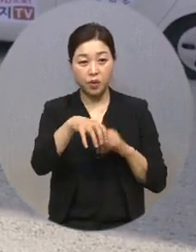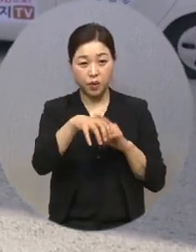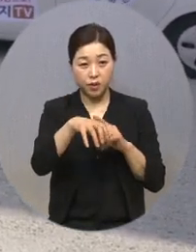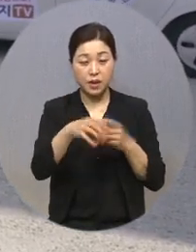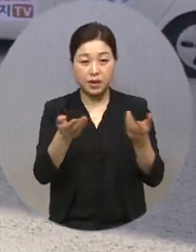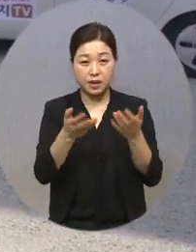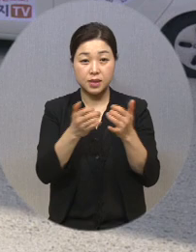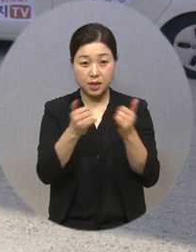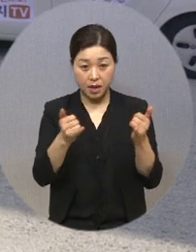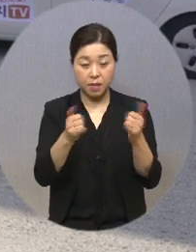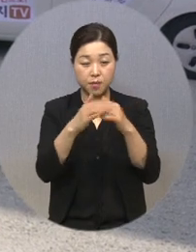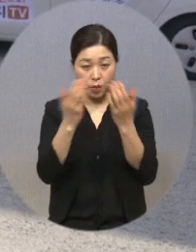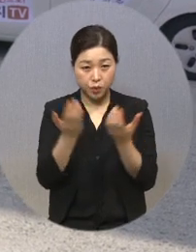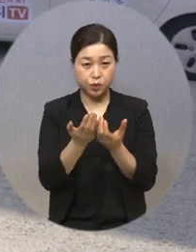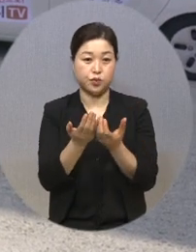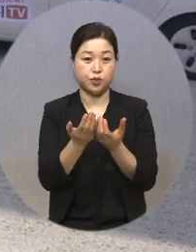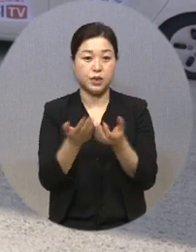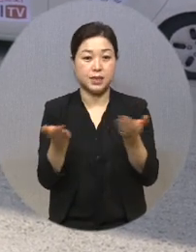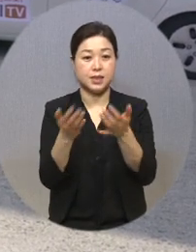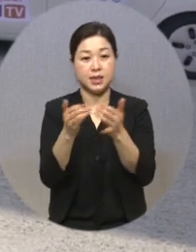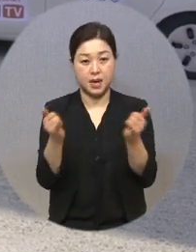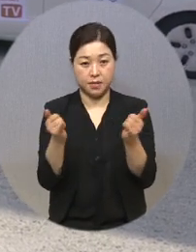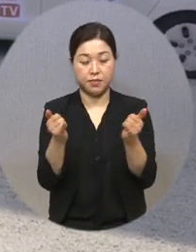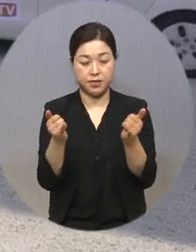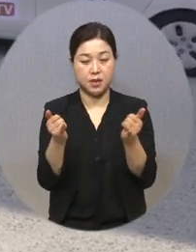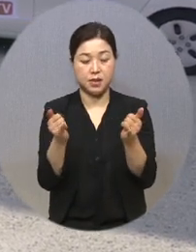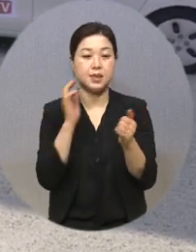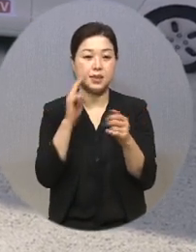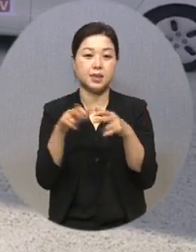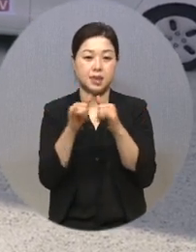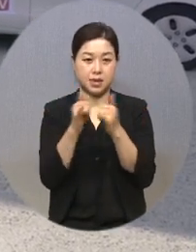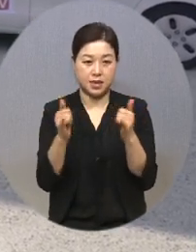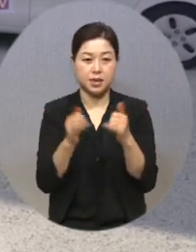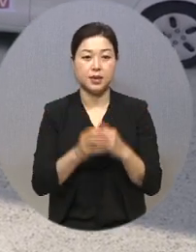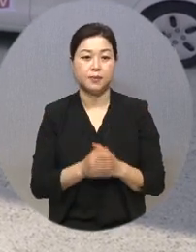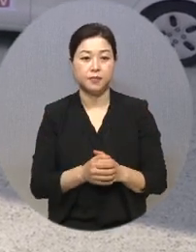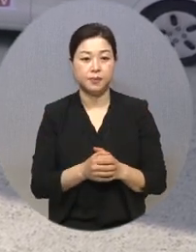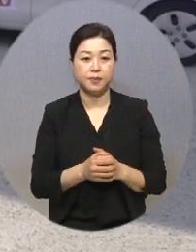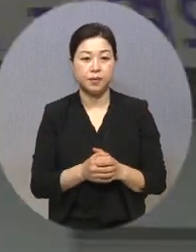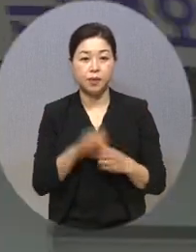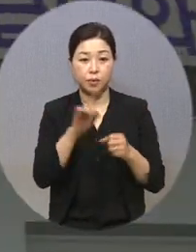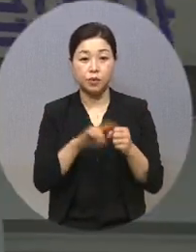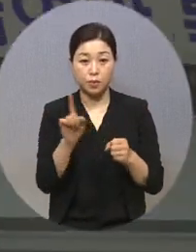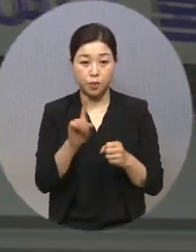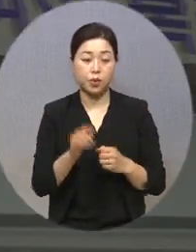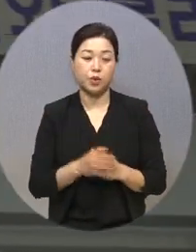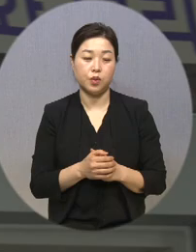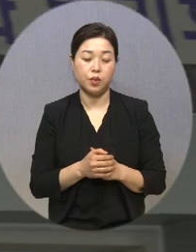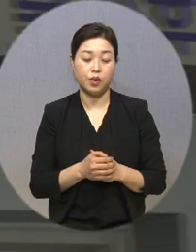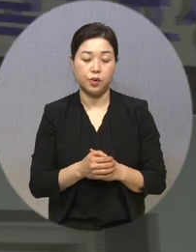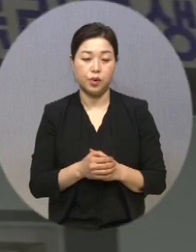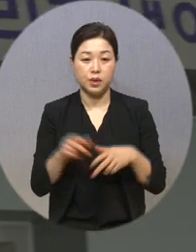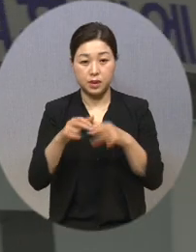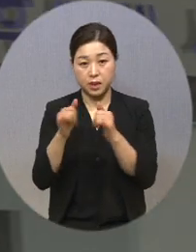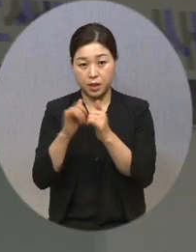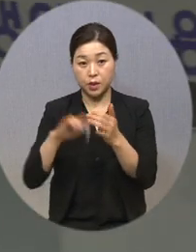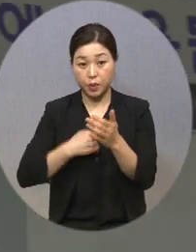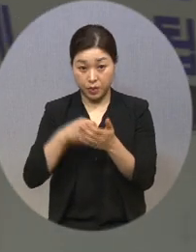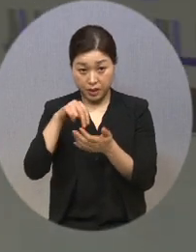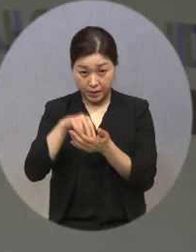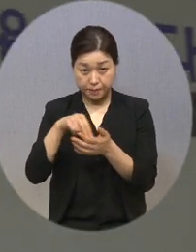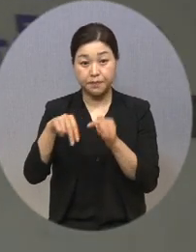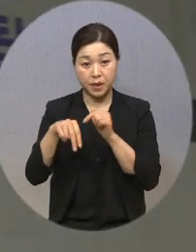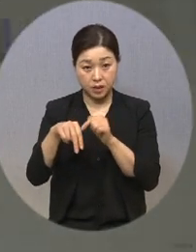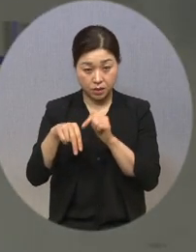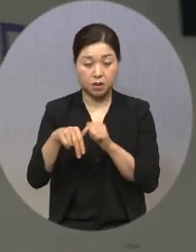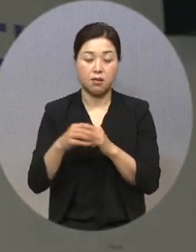다 장애인분들, 중증 장애인분들이 운영하고요. 이거 하는 목적은 뭐냐면 이렇게 하셔서 독립하셔서 장애인분들이